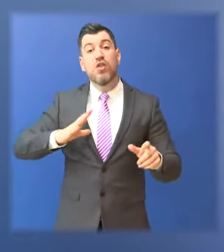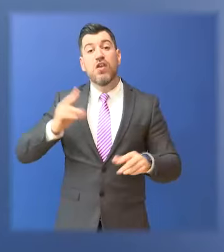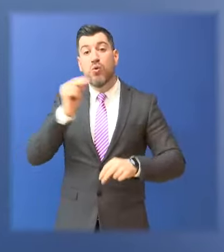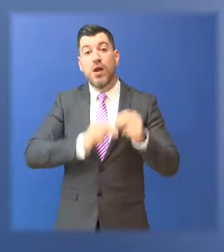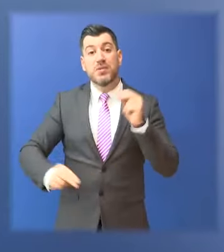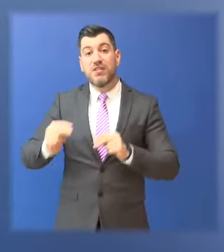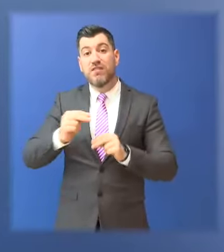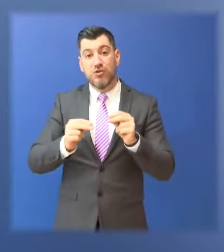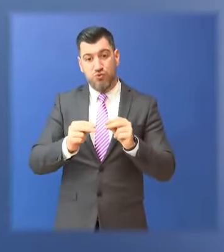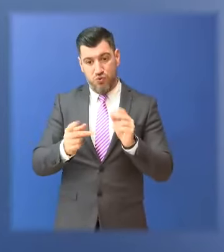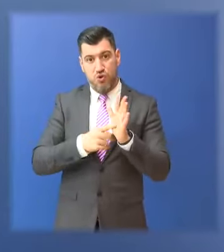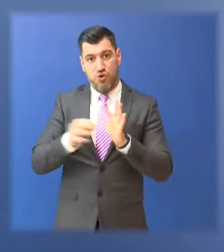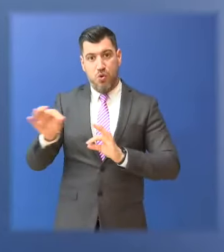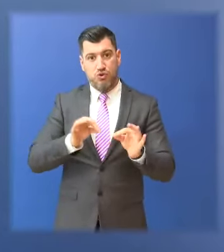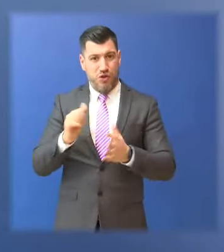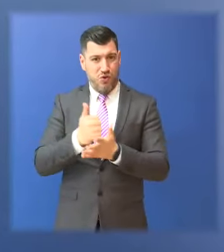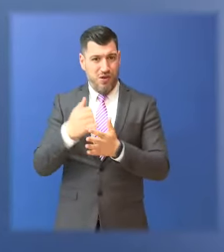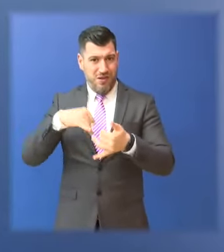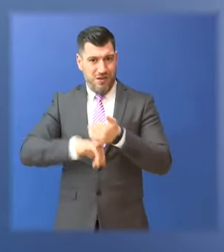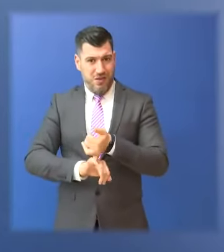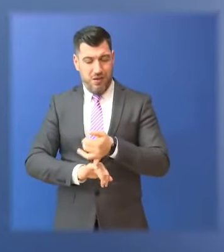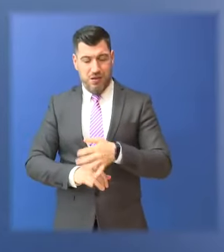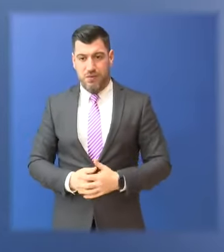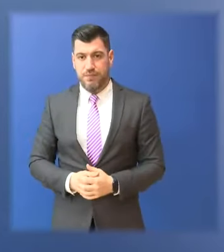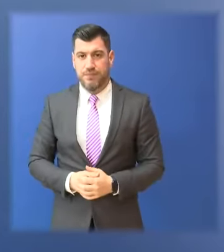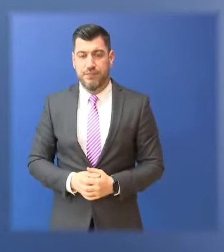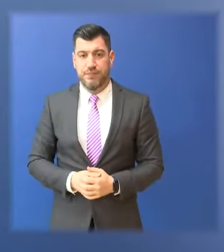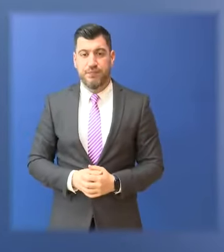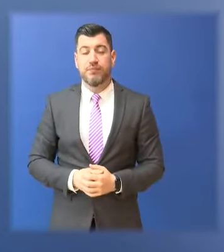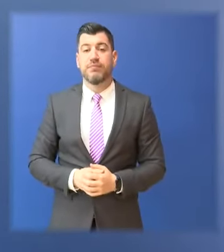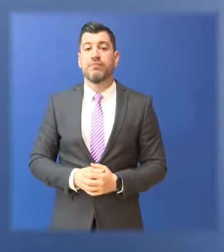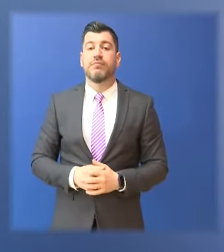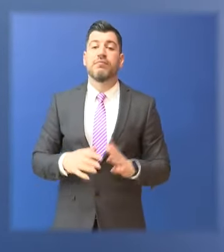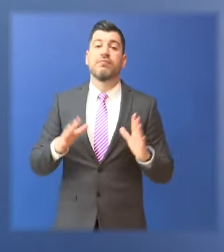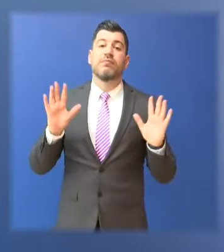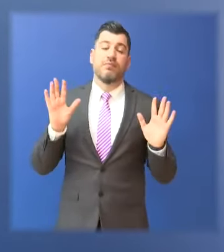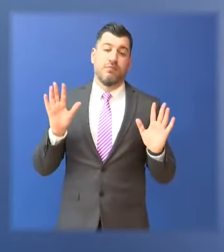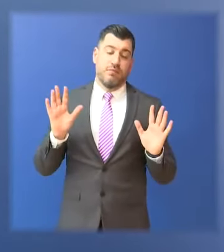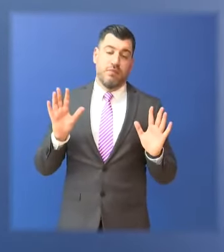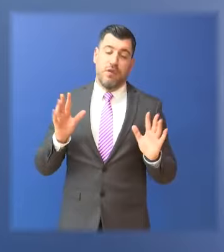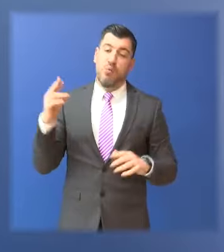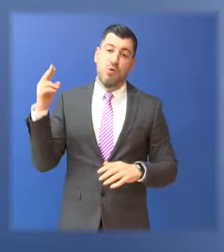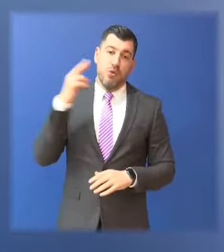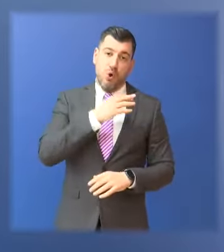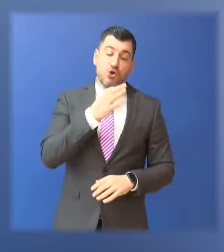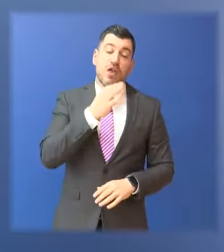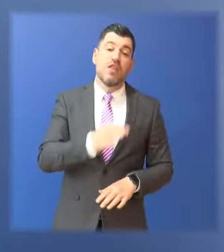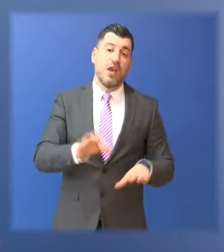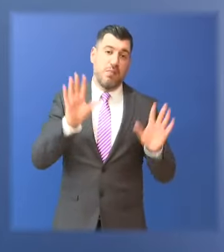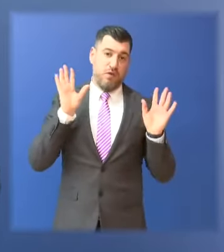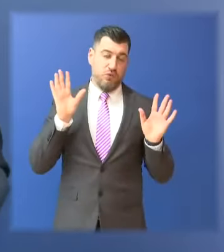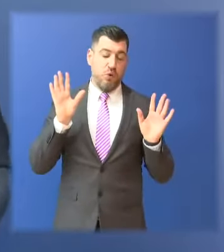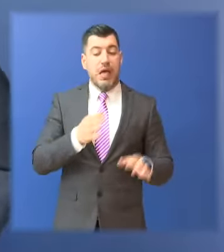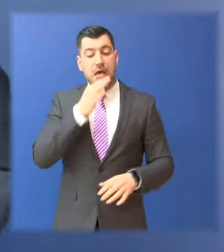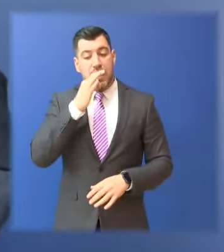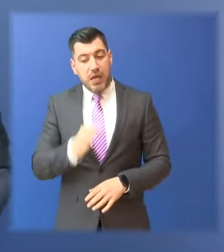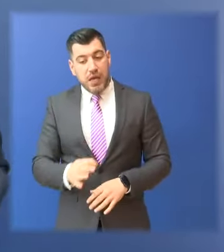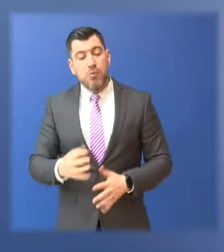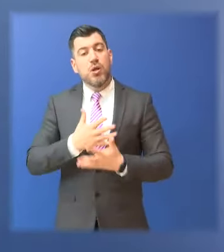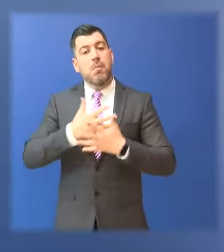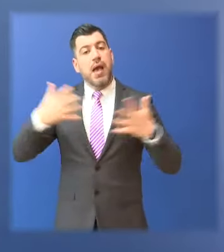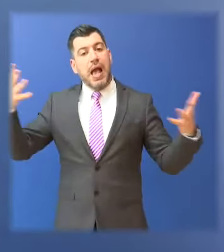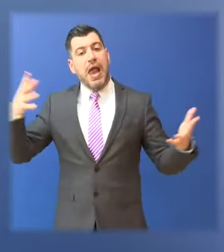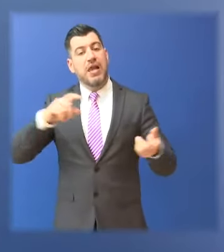έγιναν από την κεντροαριστερά, γιατί θεωρούμε και πιστεύει και ο ίδιος και το έχει πει ότι οι πολύ μεγάλες τομές και αλλαγές και τα πολύ μεγάλα εθνικά